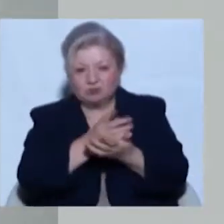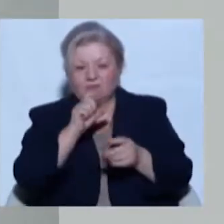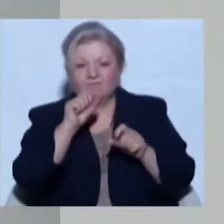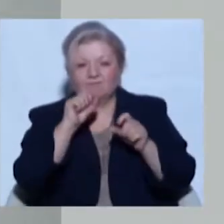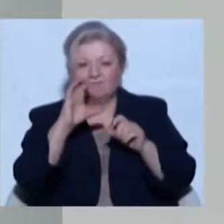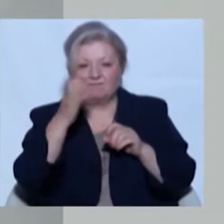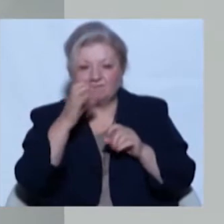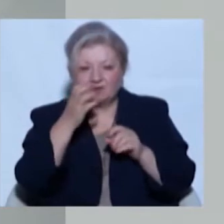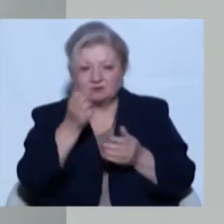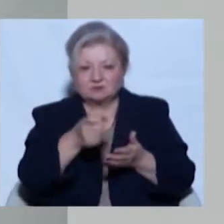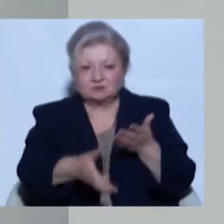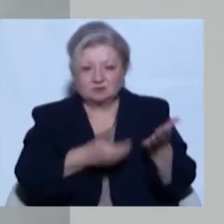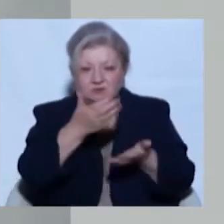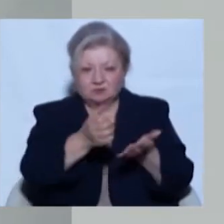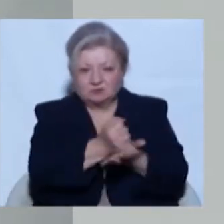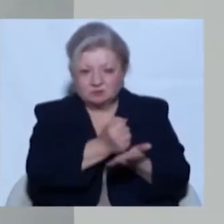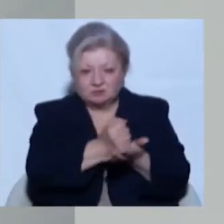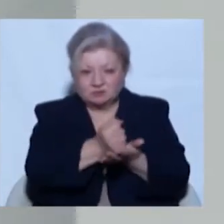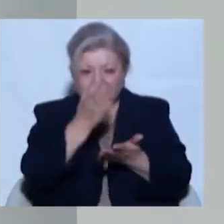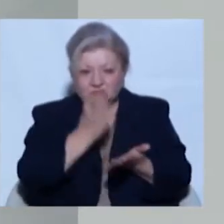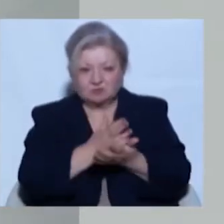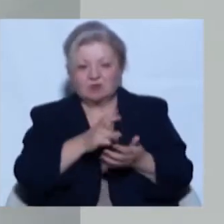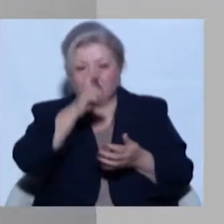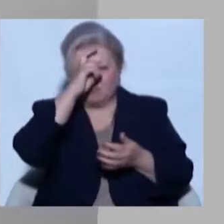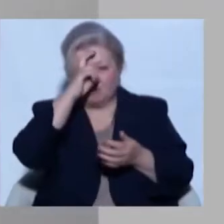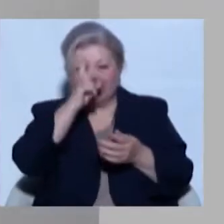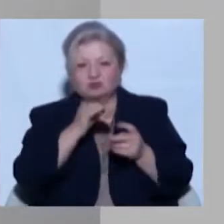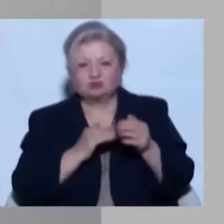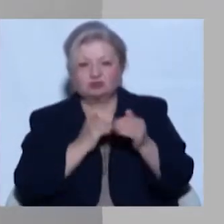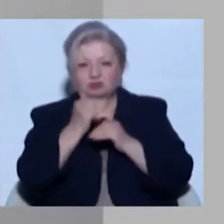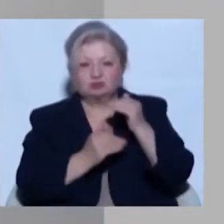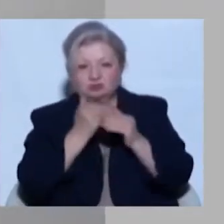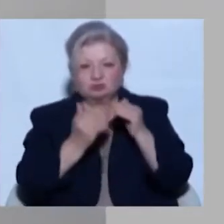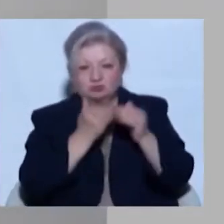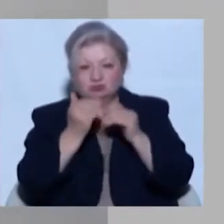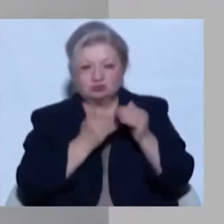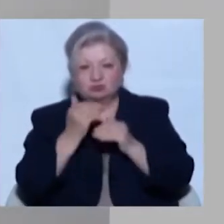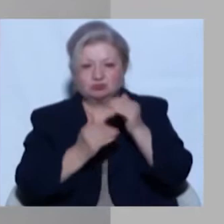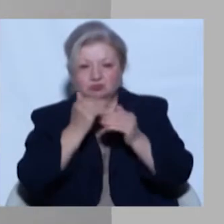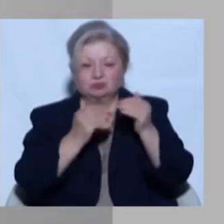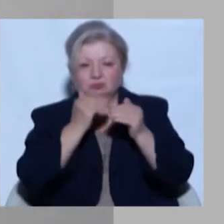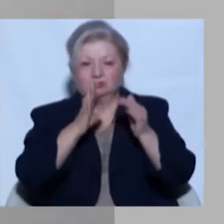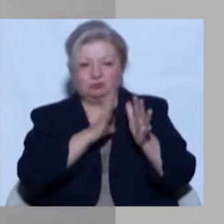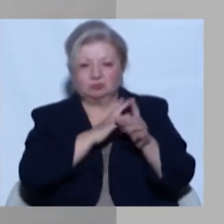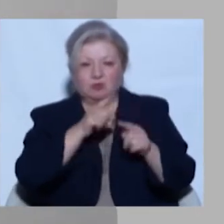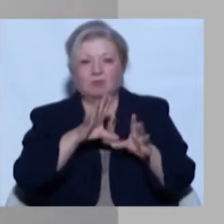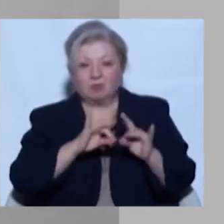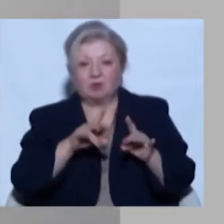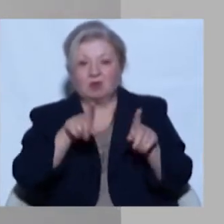ვერცხლის საბადოებიდან ძალიან დიდი იყო და ქვეყანა სულ უფრო და უფრო წინ მიიწევდა. მაგრამ ამავდროულად ამ